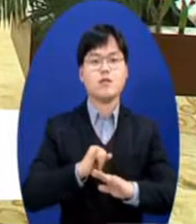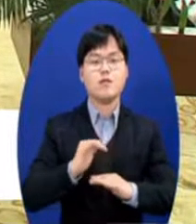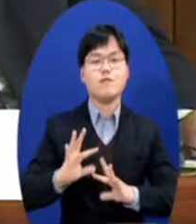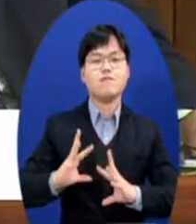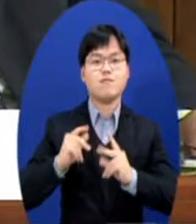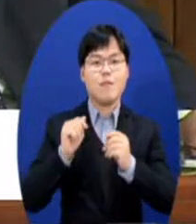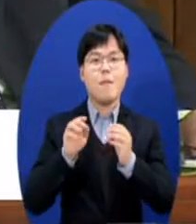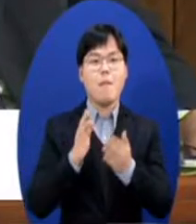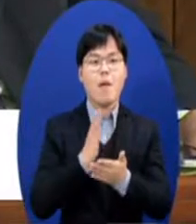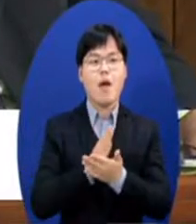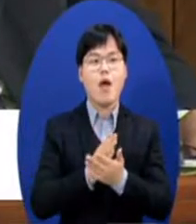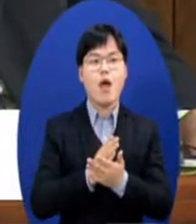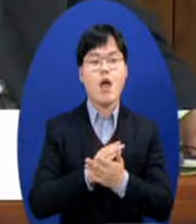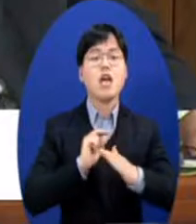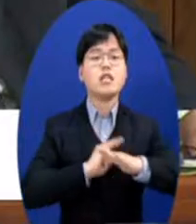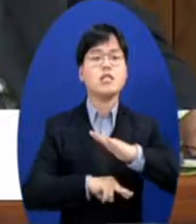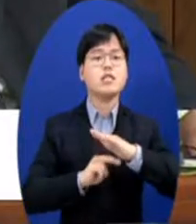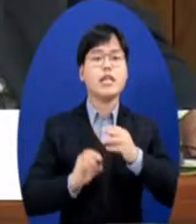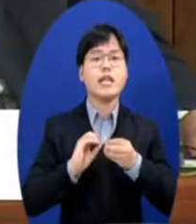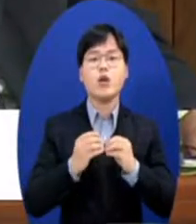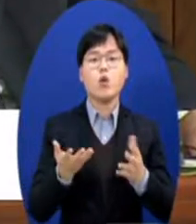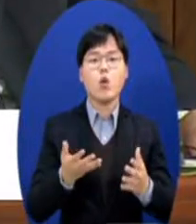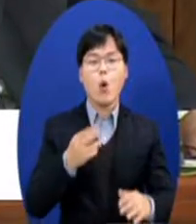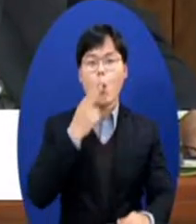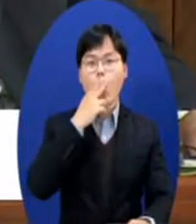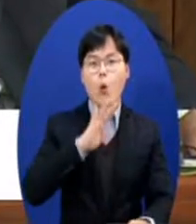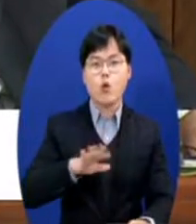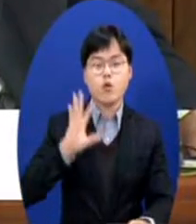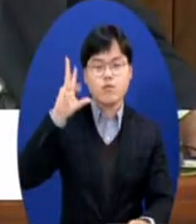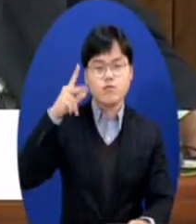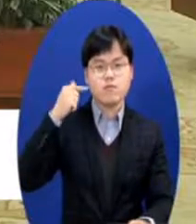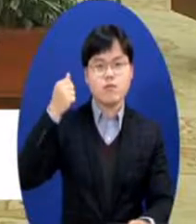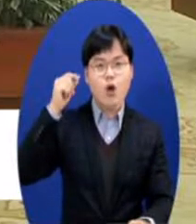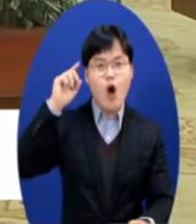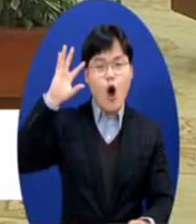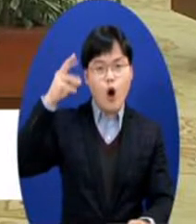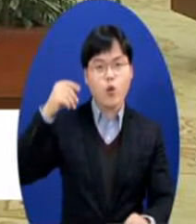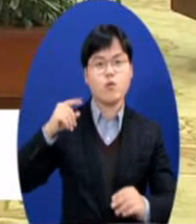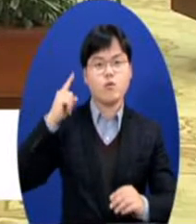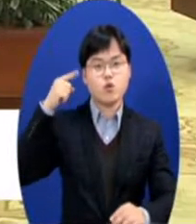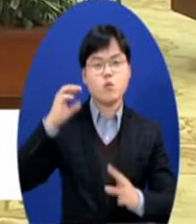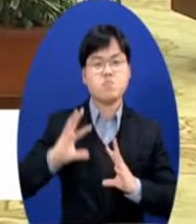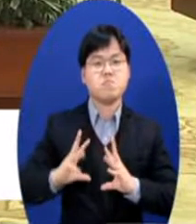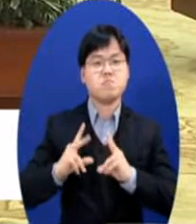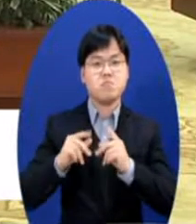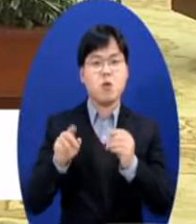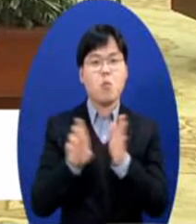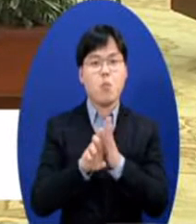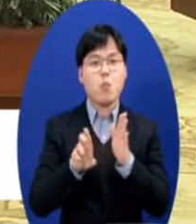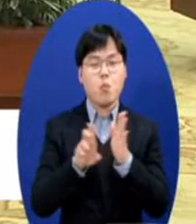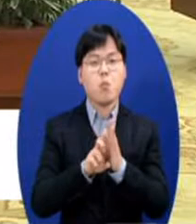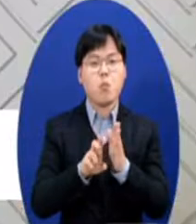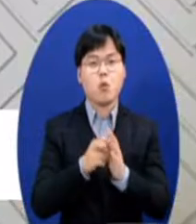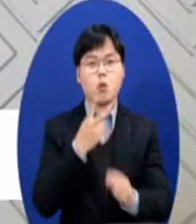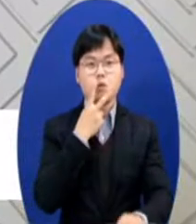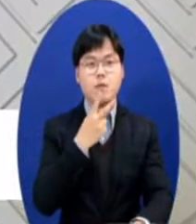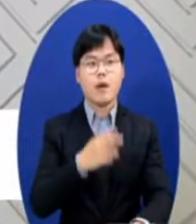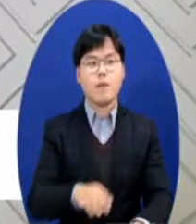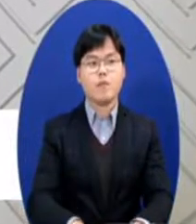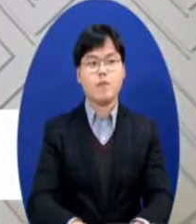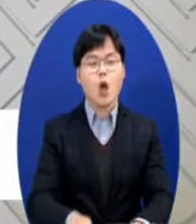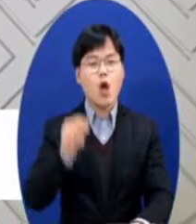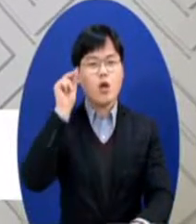Тухайн хөтөлбөрийг цэцэрлэгүүдэд хэрэгжүүлснээр хүүхдүүдийн оюун сэтгэлгээ хөгжүүлэх боломж бүрдэнэ гэж санаачлагч талууд үзэж